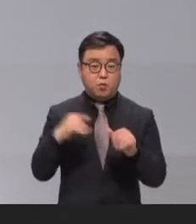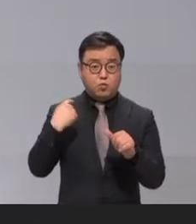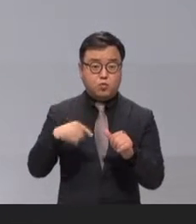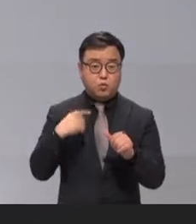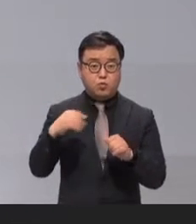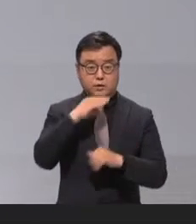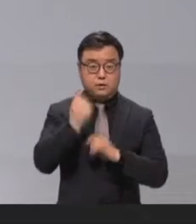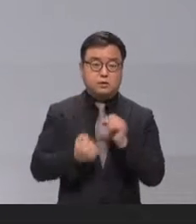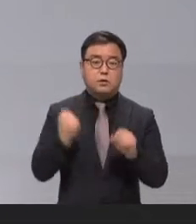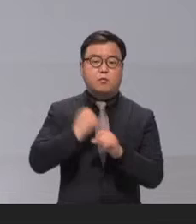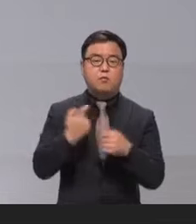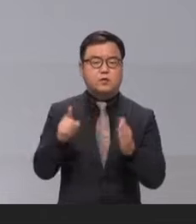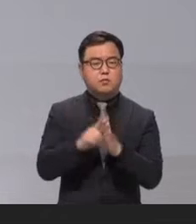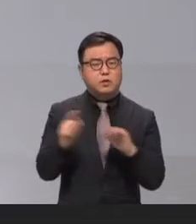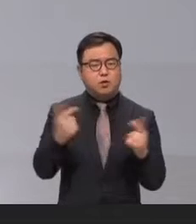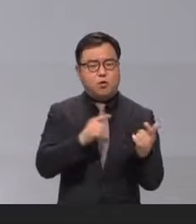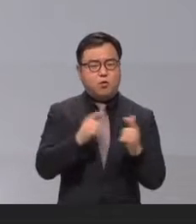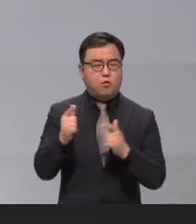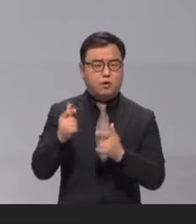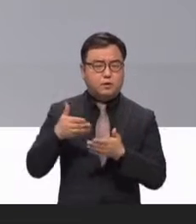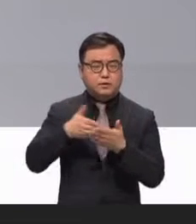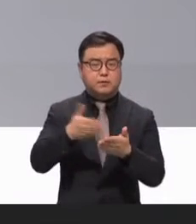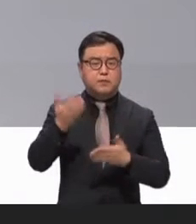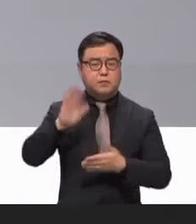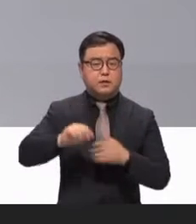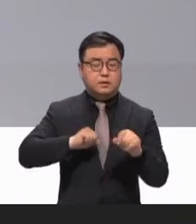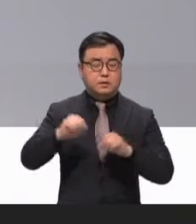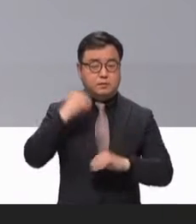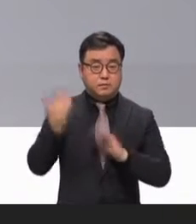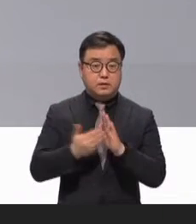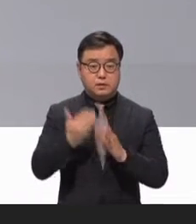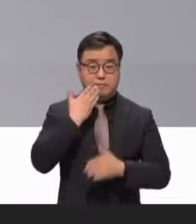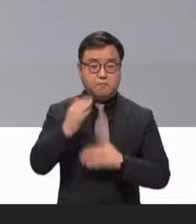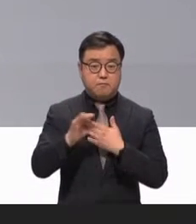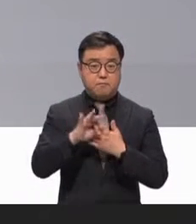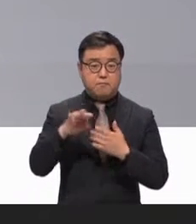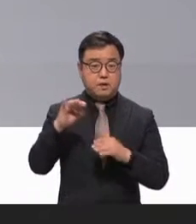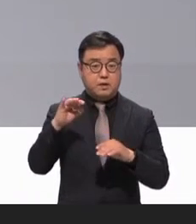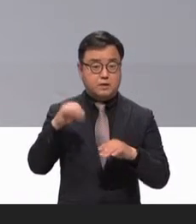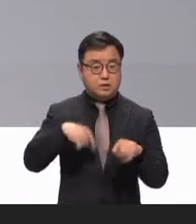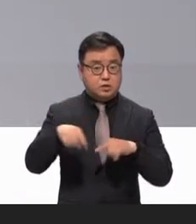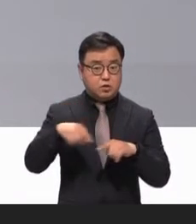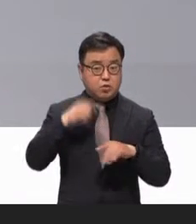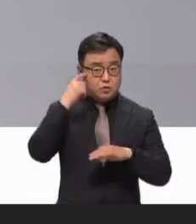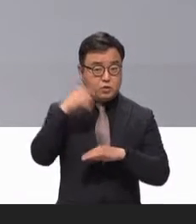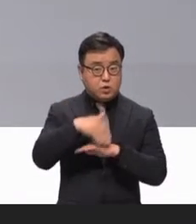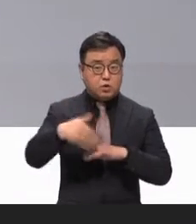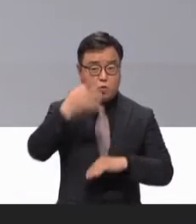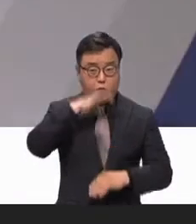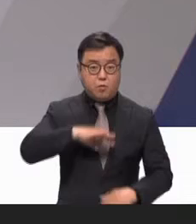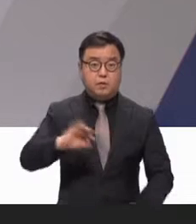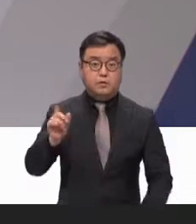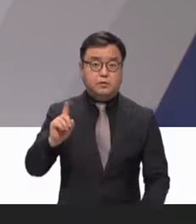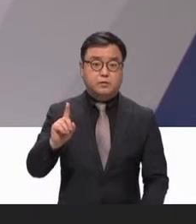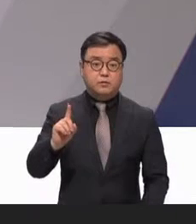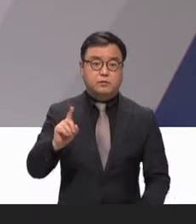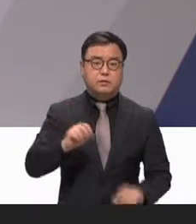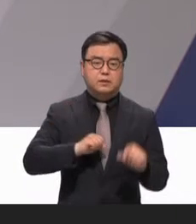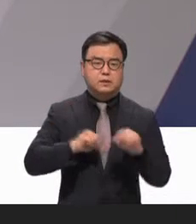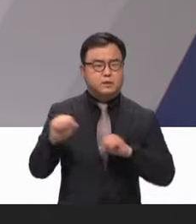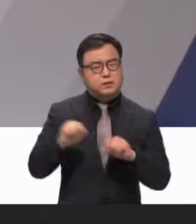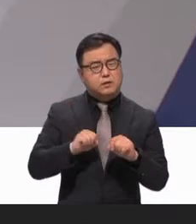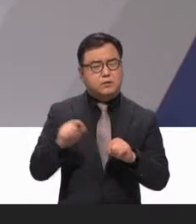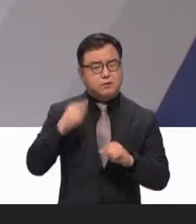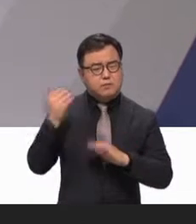공약을 제시를 했는데 만약에 이게 시행이 된다면 그 정책 효과 면에선 어떨 거라고 평가를 하십니까? 네. 시행에 조금 어려움이